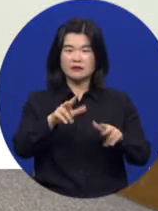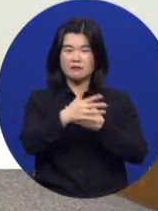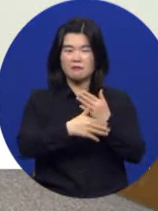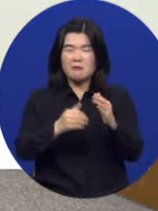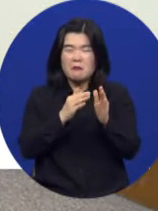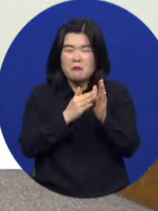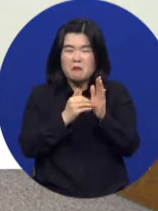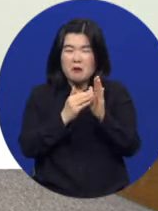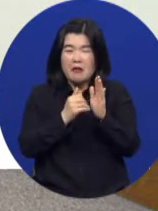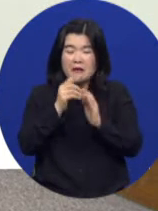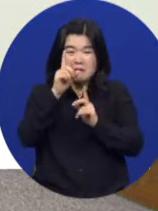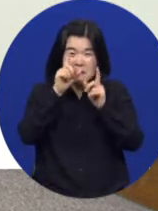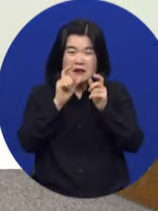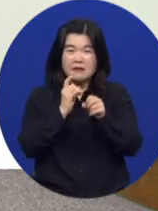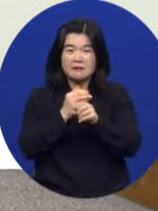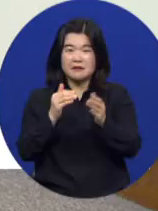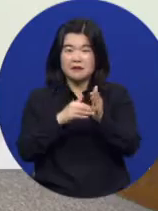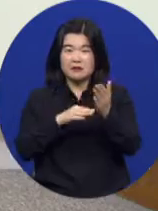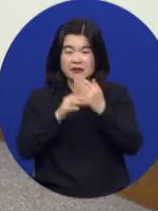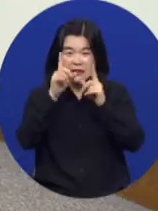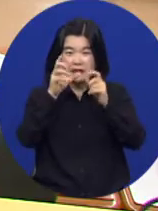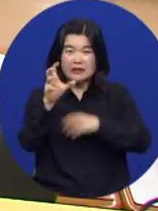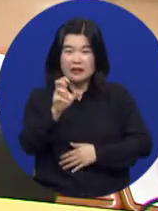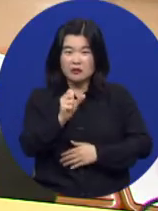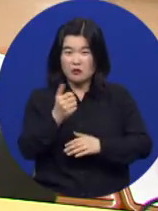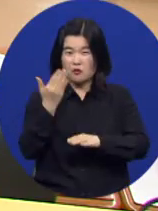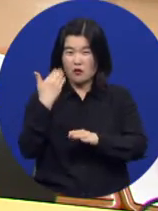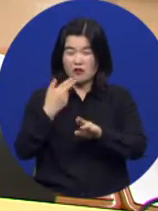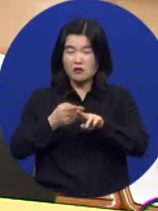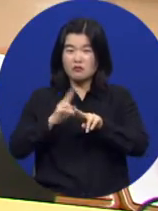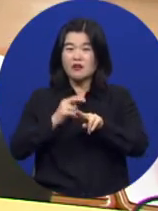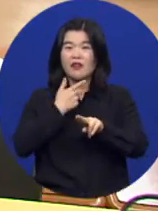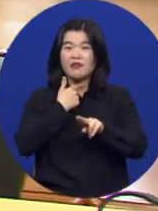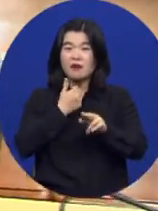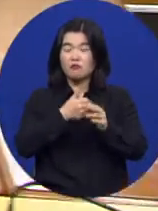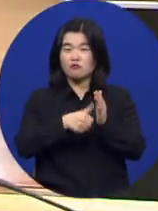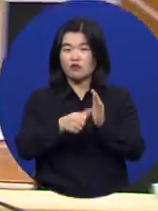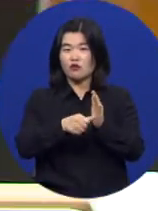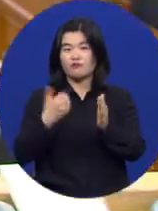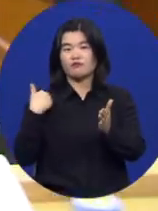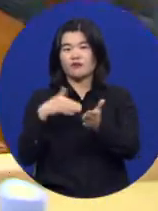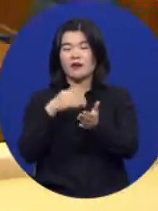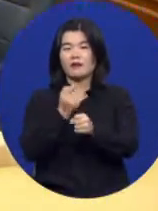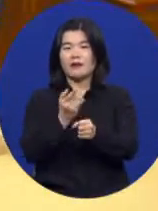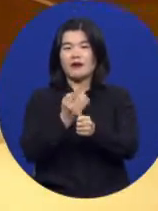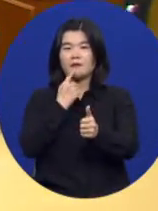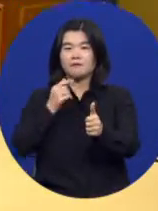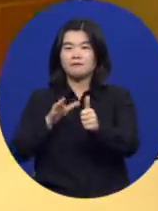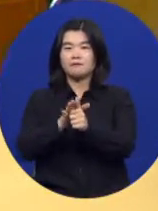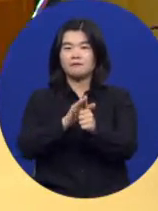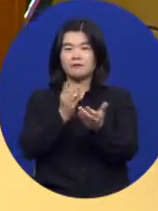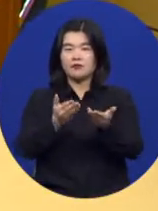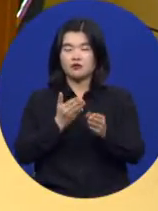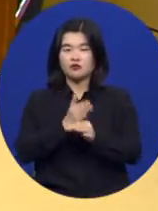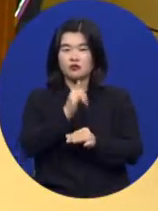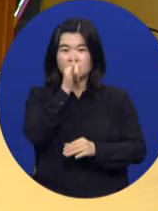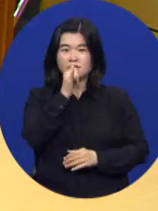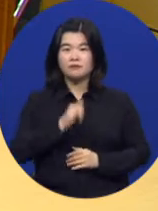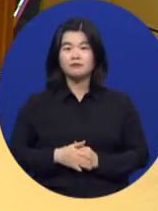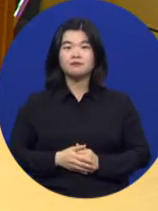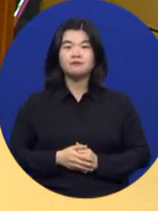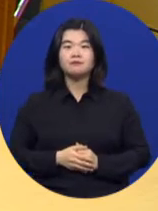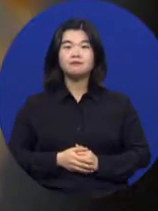허락없이 촬영하고 사진의 빌미로 과거의 선물했던 물건을 돌려 달라 며 협박한 혐의를 받고 있습니다